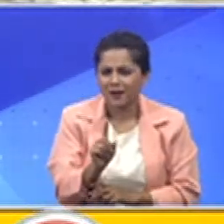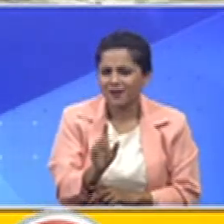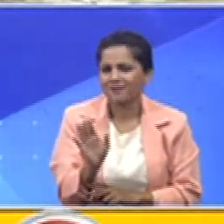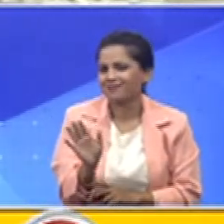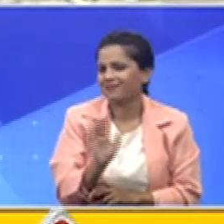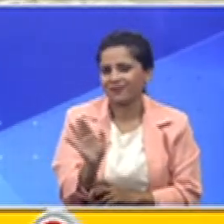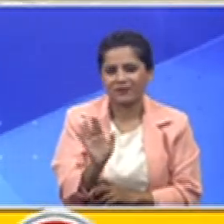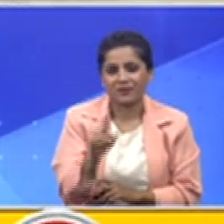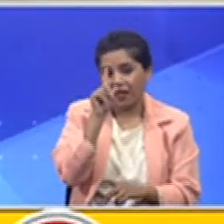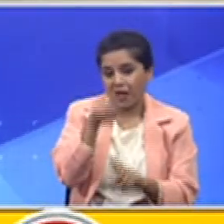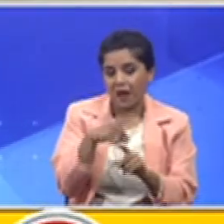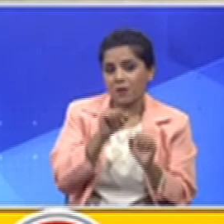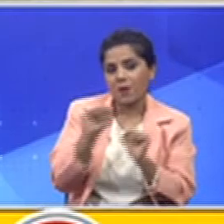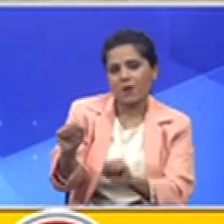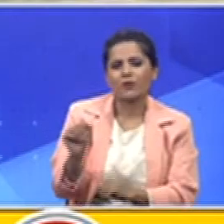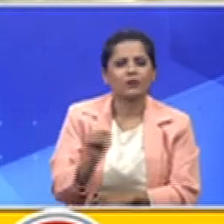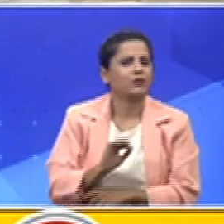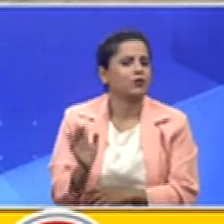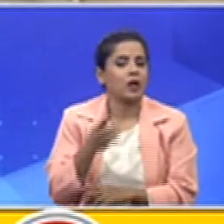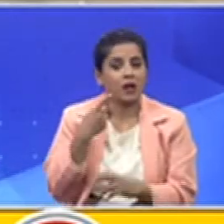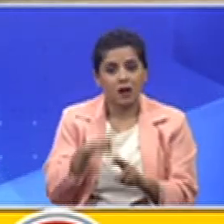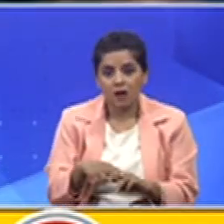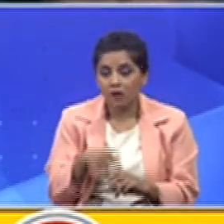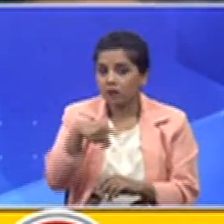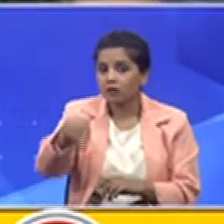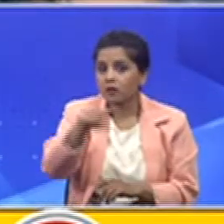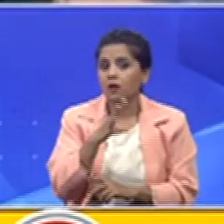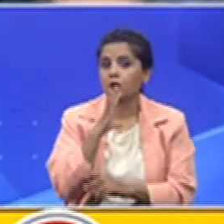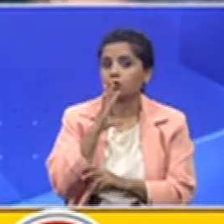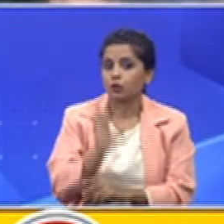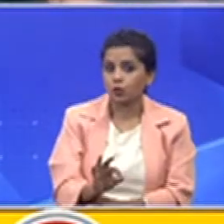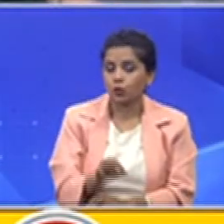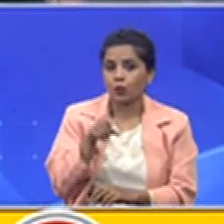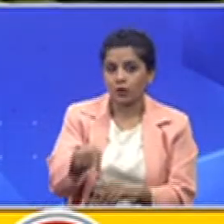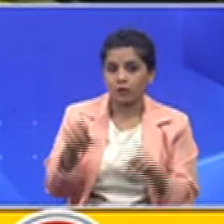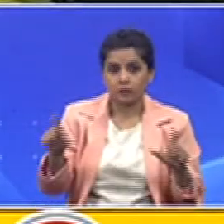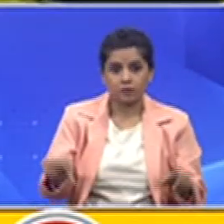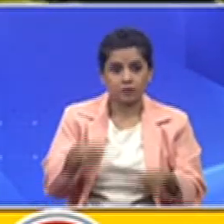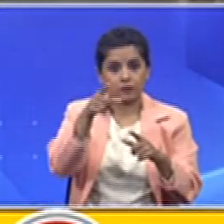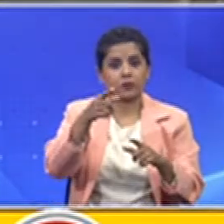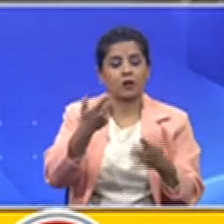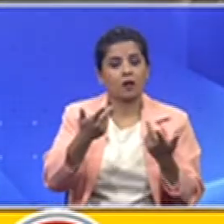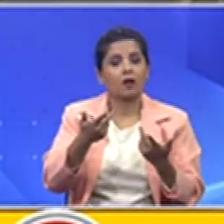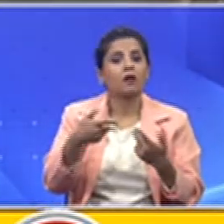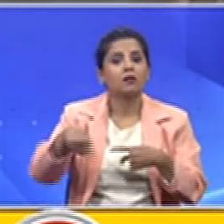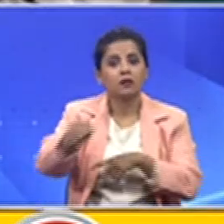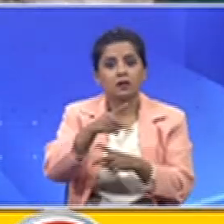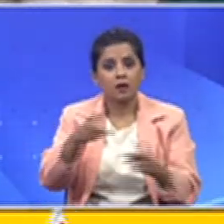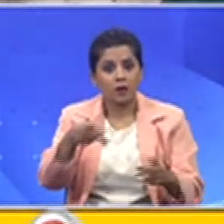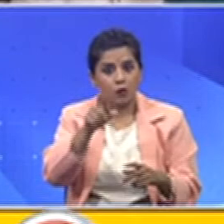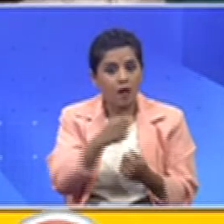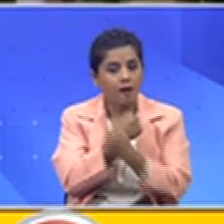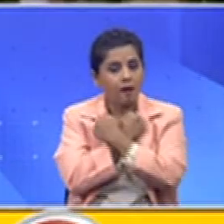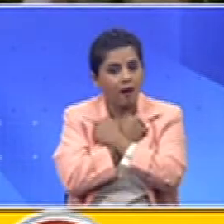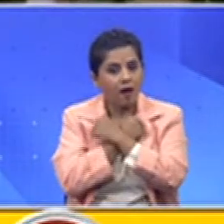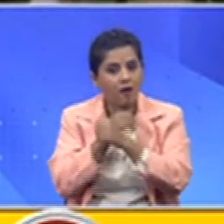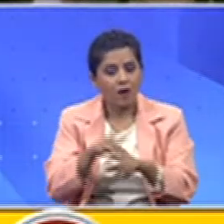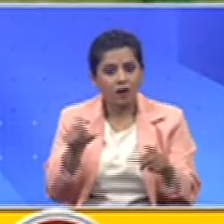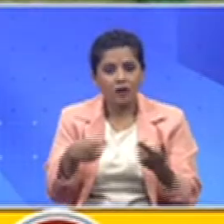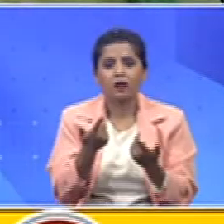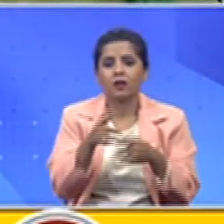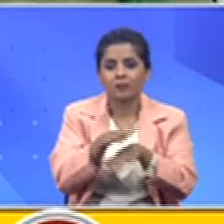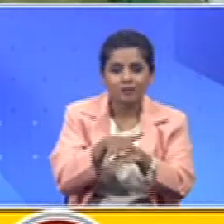नहीं है। अगर हम वाकई प्रकृति प्रेम करते हैं तो हम अपने छोटे